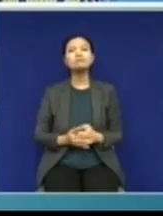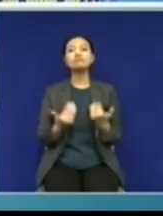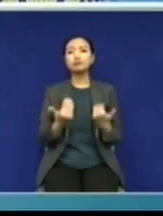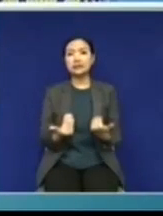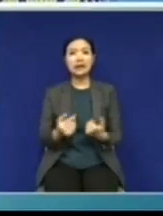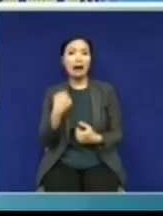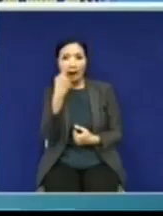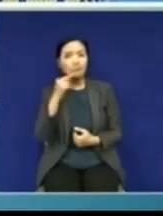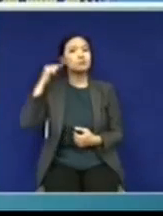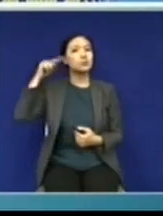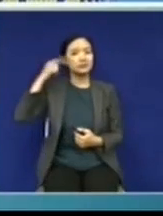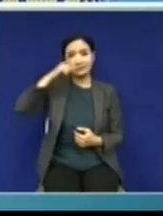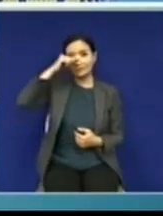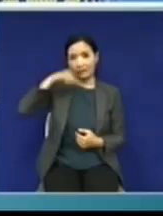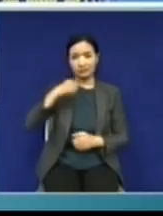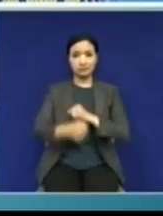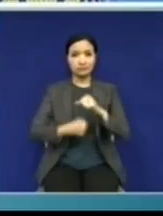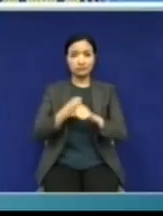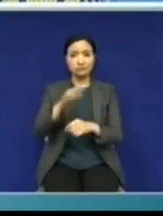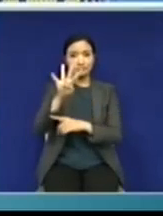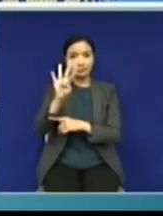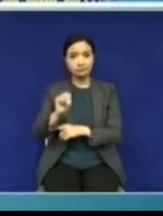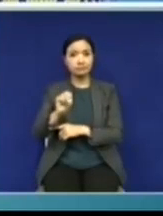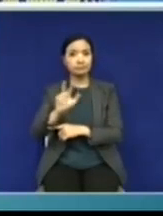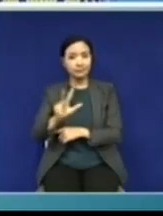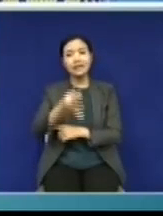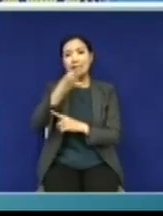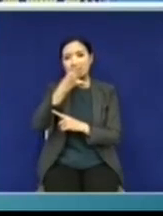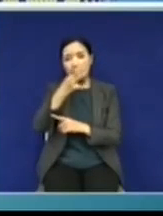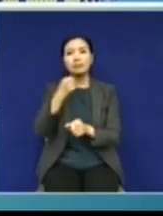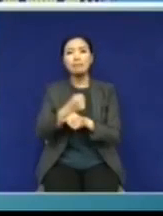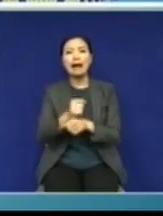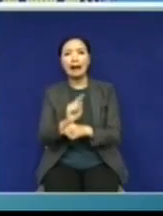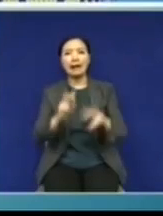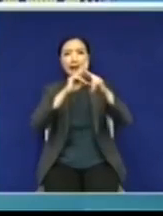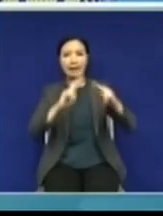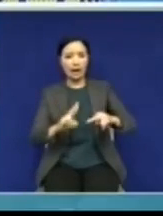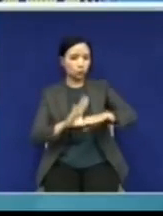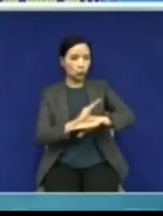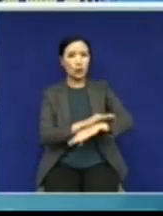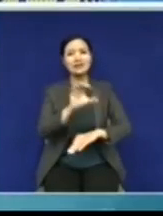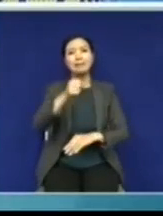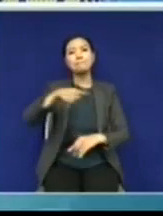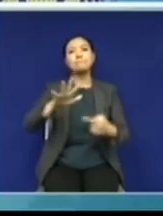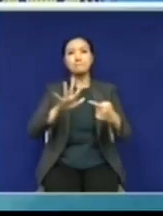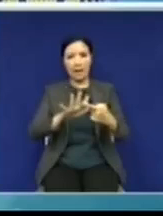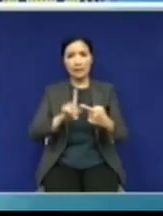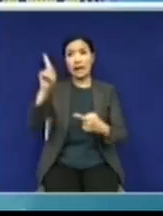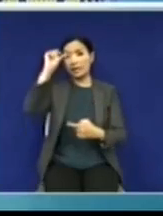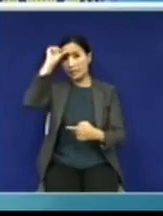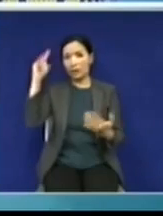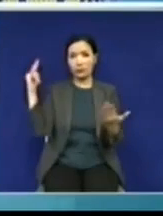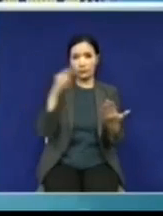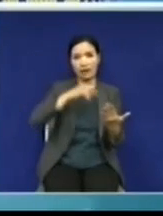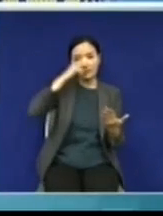นี้เป็นผู้ป่วยหญิงไทยอายุ43ปีอาชีพพนักงานสปาเดินทางกลับมาจากประเทศอินเดียนะคะเมื่อวันที่17พฤษ